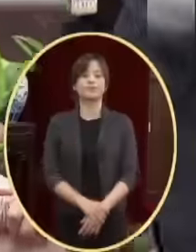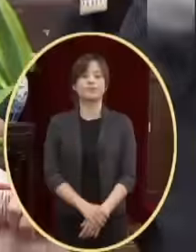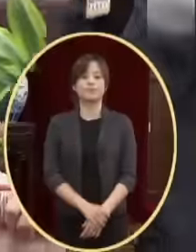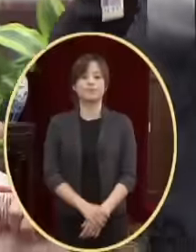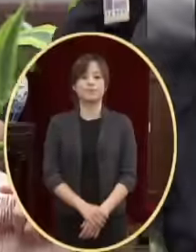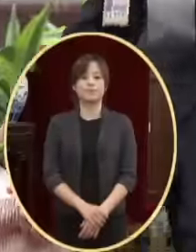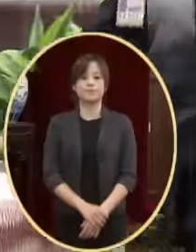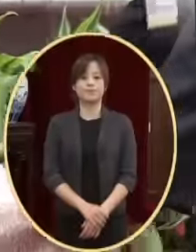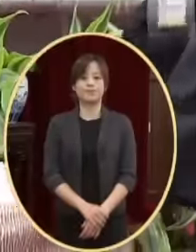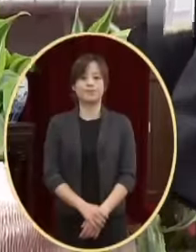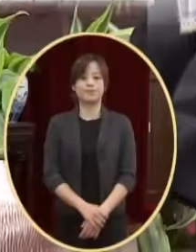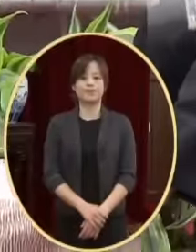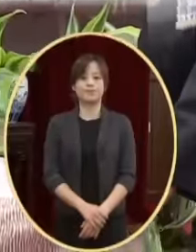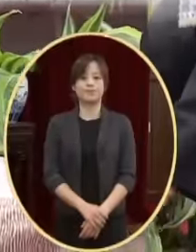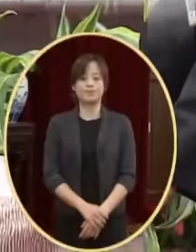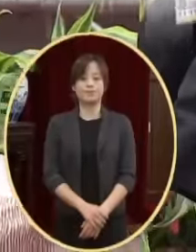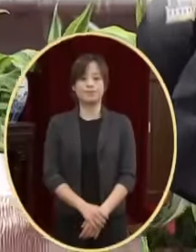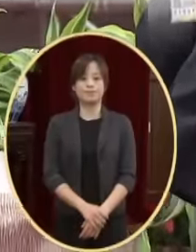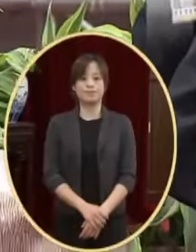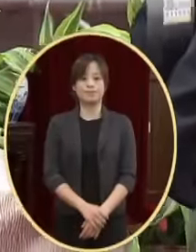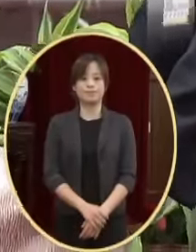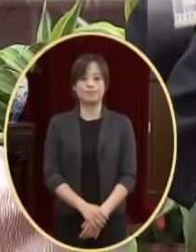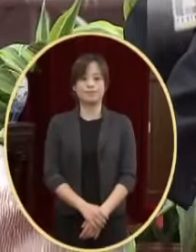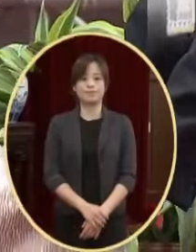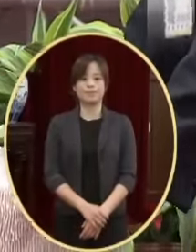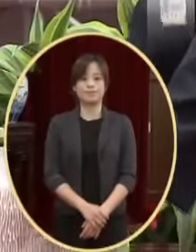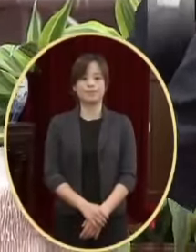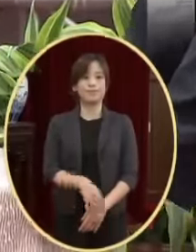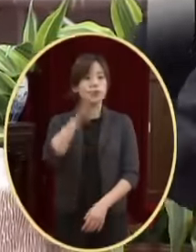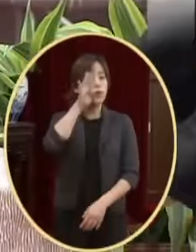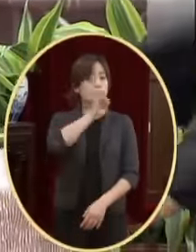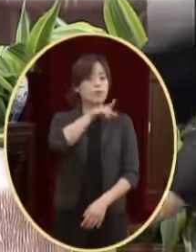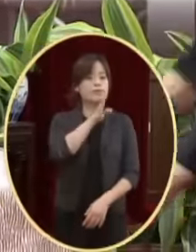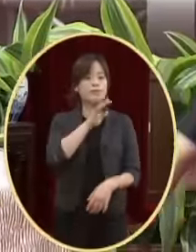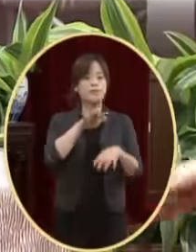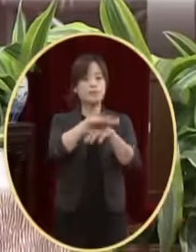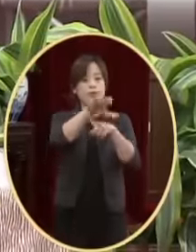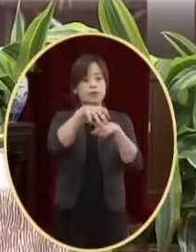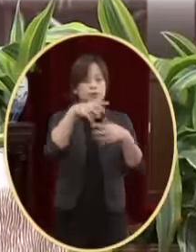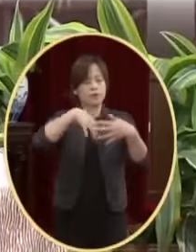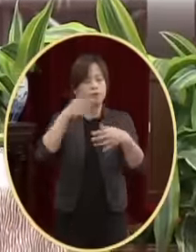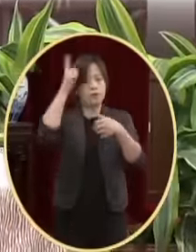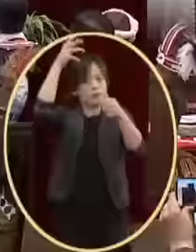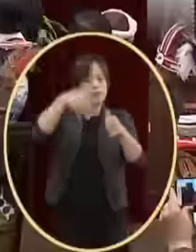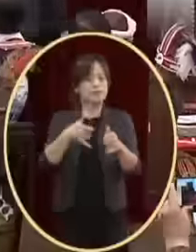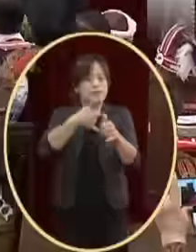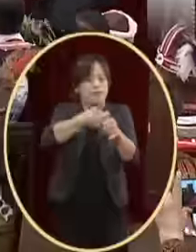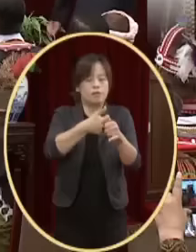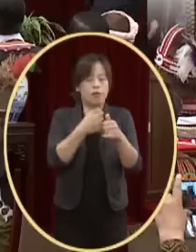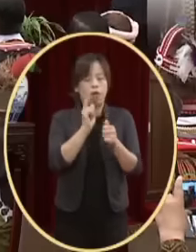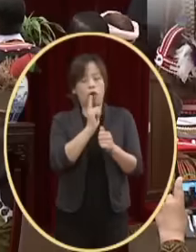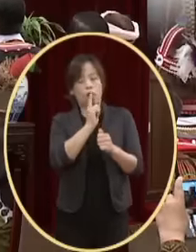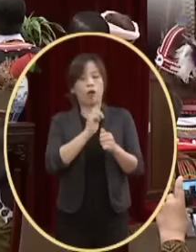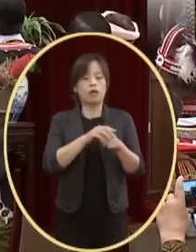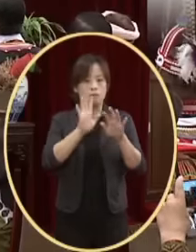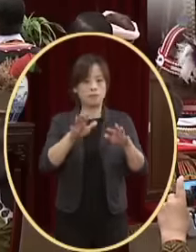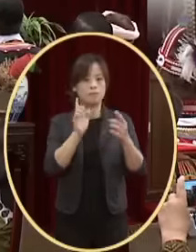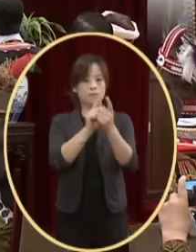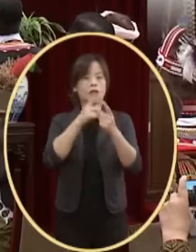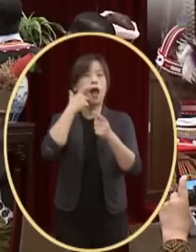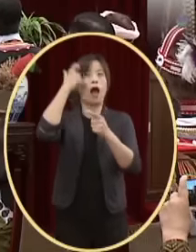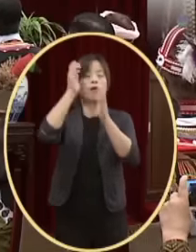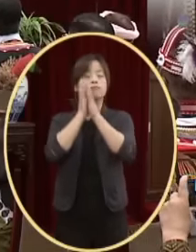那不能做过是巴黎县，大家给那豆豆人。 胡女士是我们布农族的传统灵媒，她今天将向祖